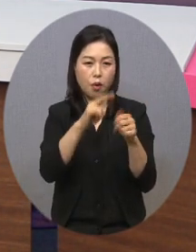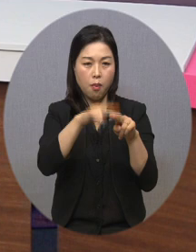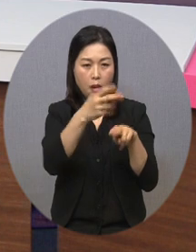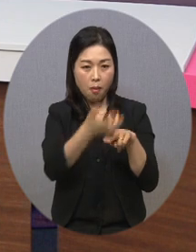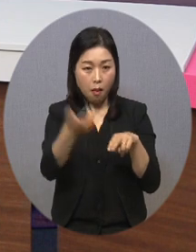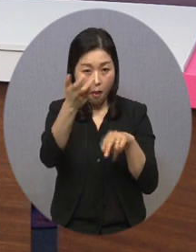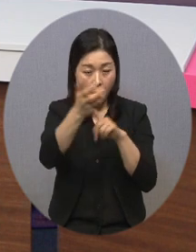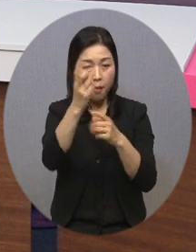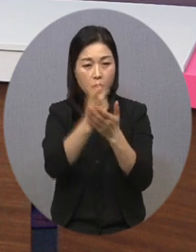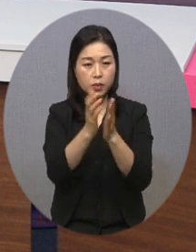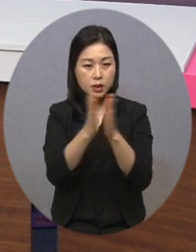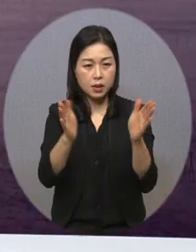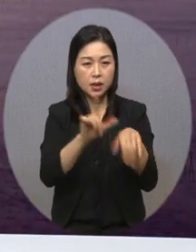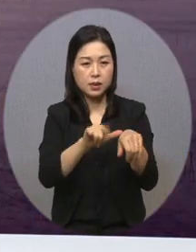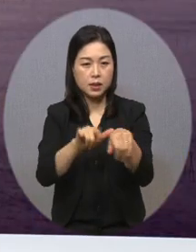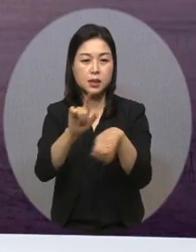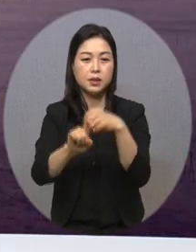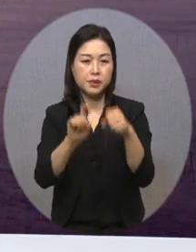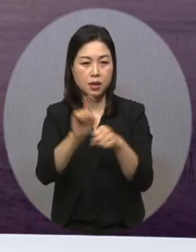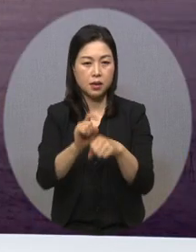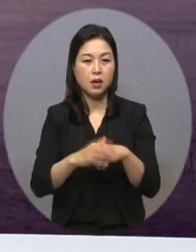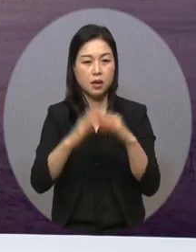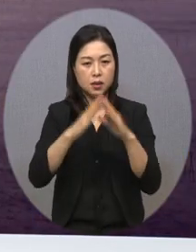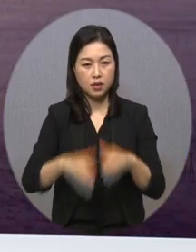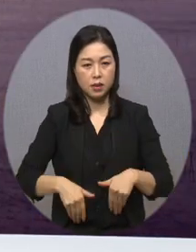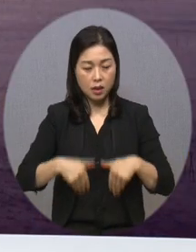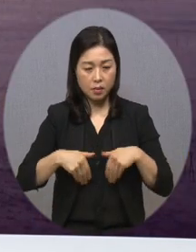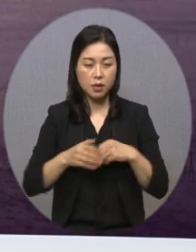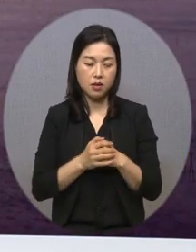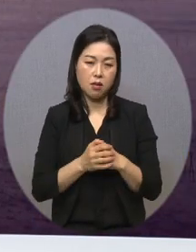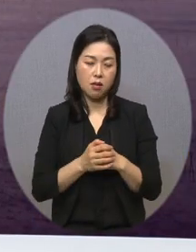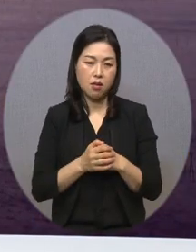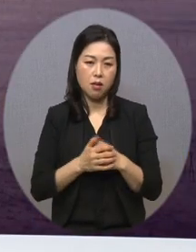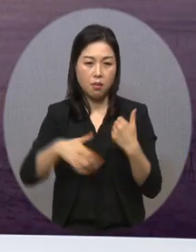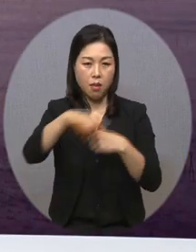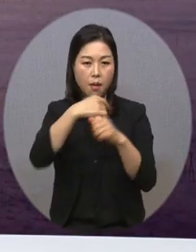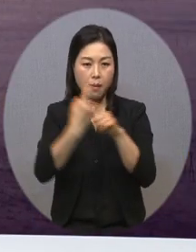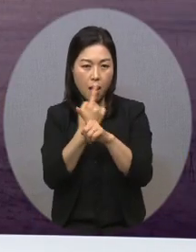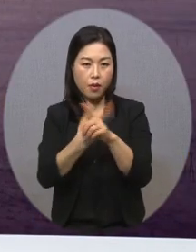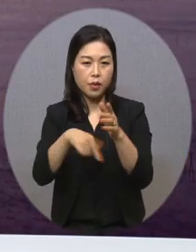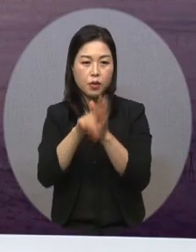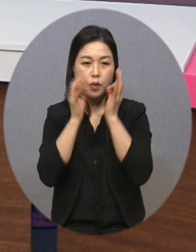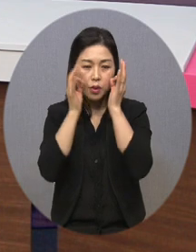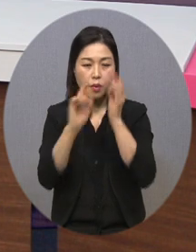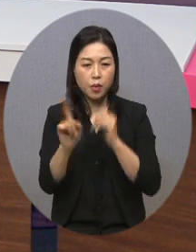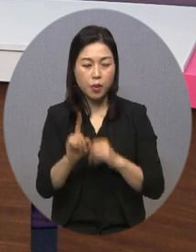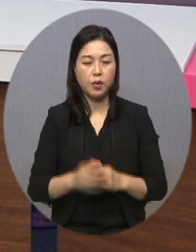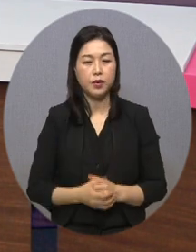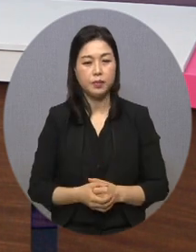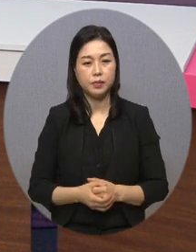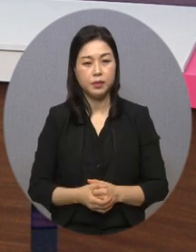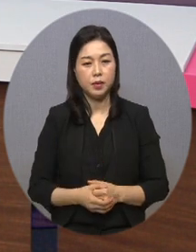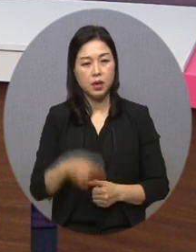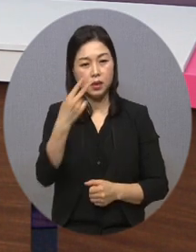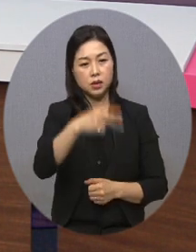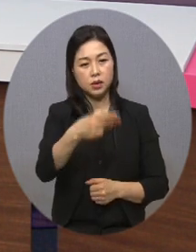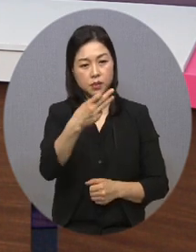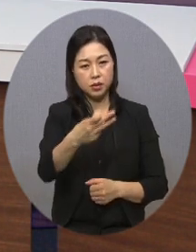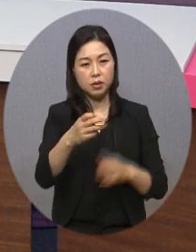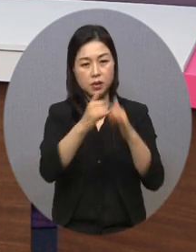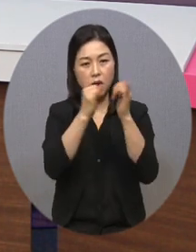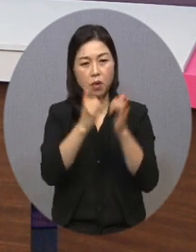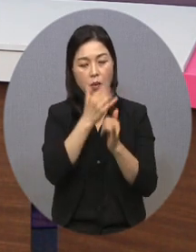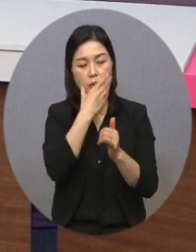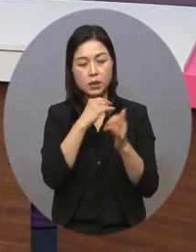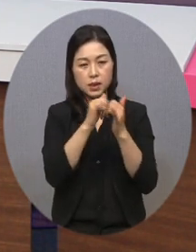지 10년이 지났습니다. 전남에서는 처우 개선을 위해 어떤 노력이 있었을까요? 예, 2013년